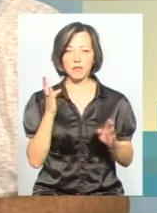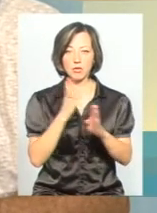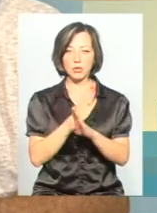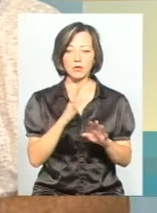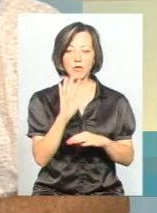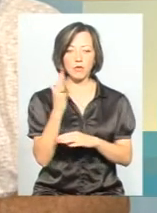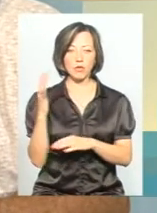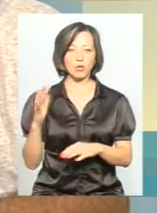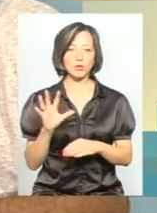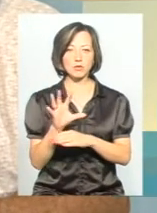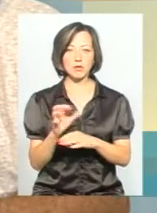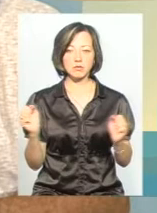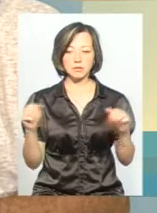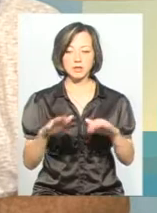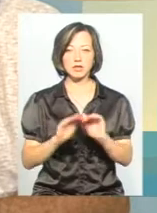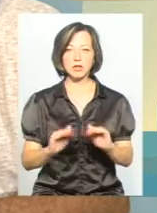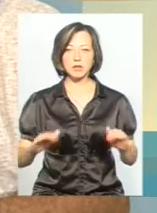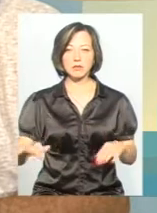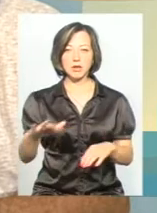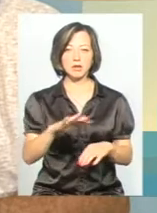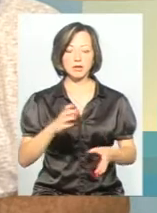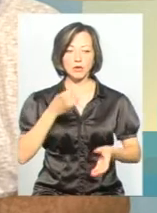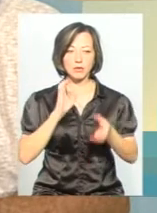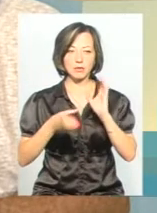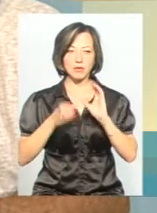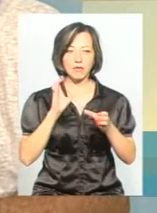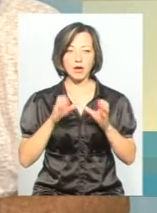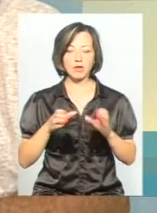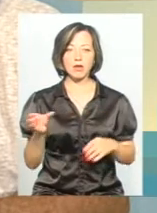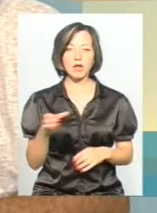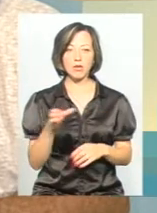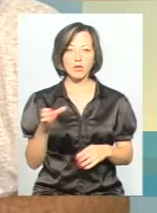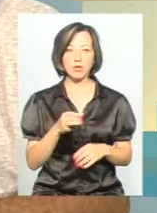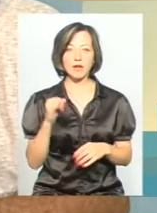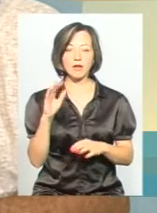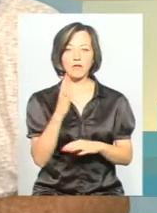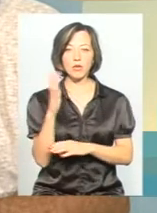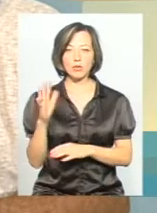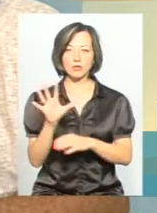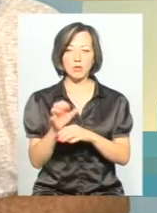вигулює собаку, вони збираються на дитячих майданчиках, розпивають алкоголь і паралельно, як вони думають, вигулюють